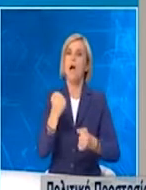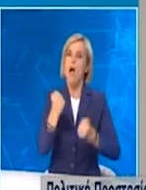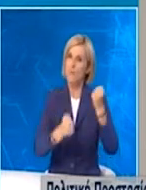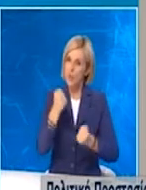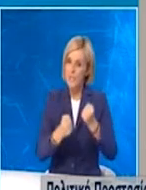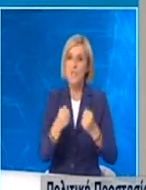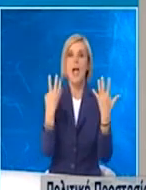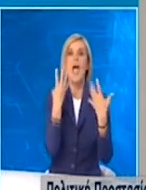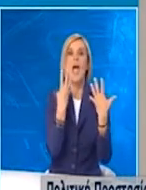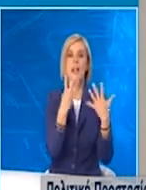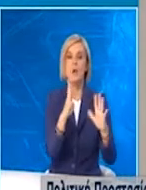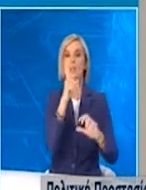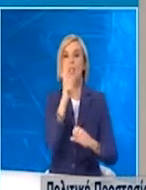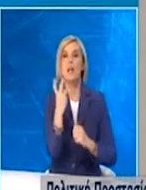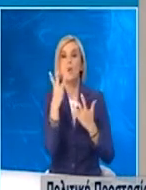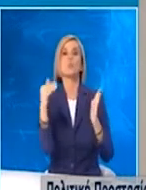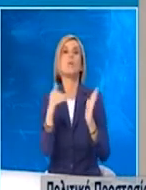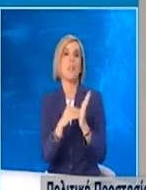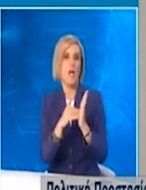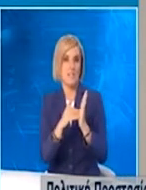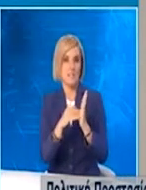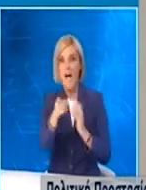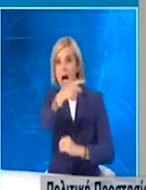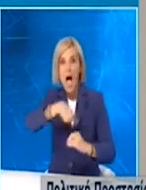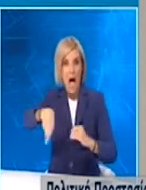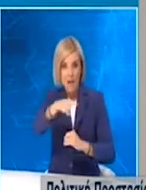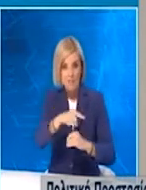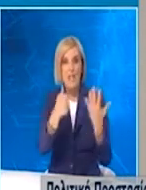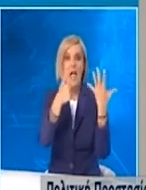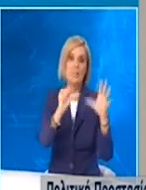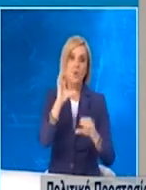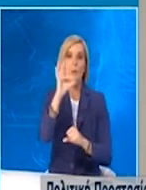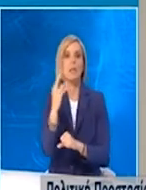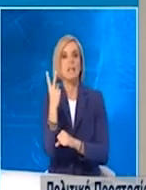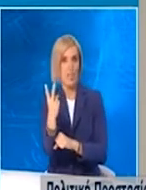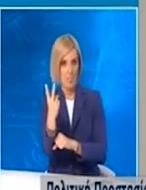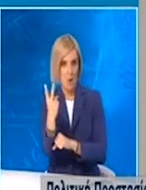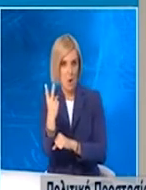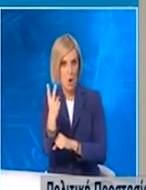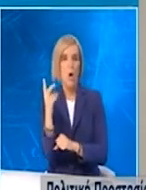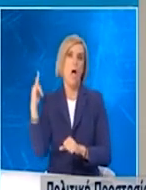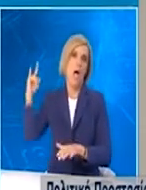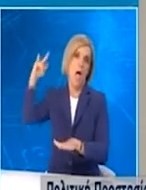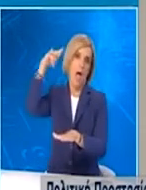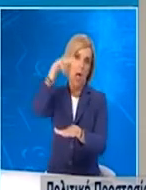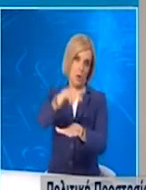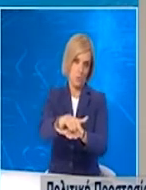918.032 άτομα. Από αυτούς, 620.652 έχουν εισέλθει στη χώρα αεροπορικός,